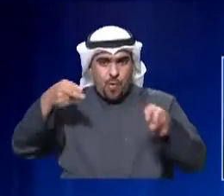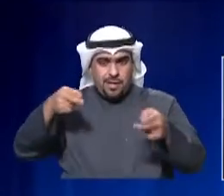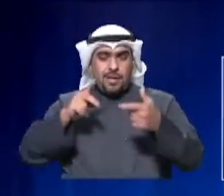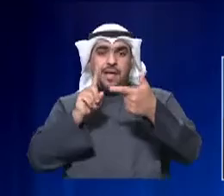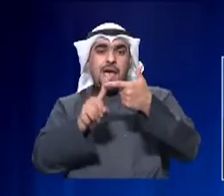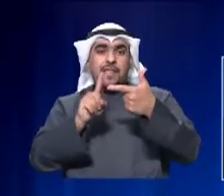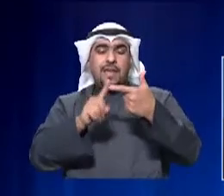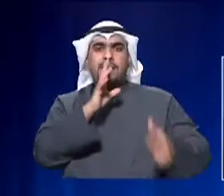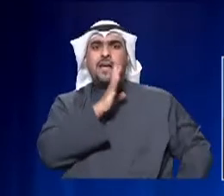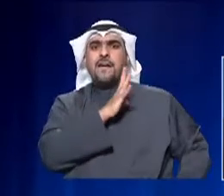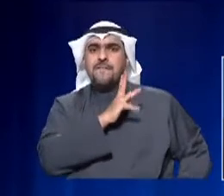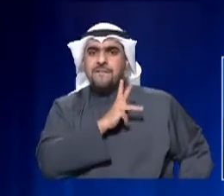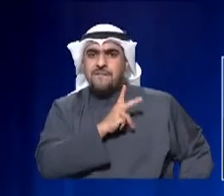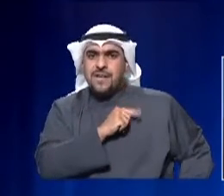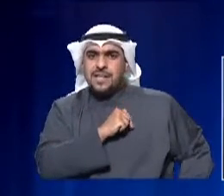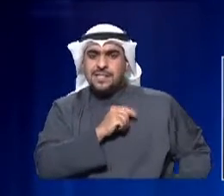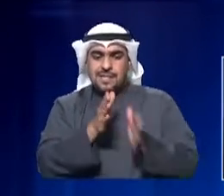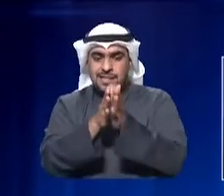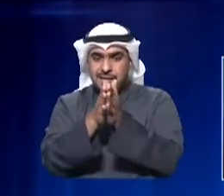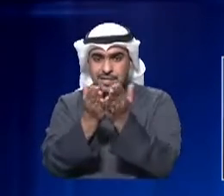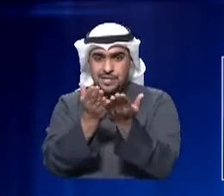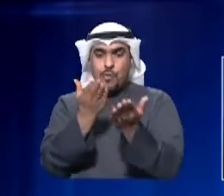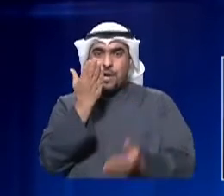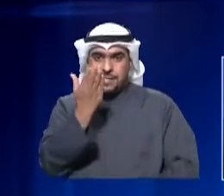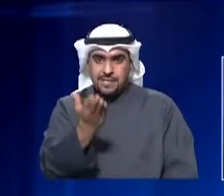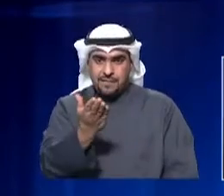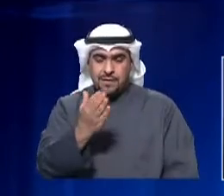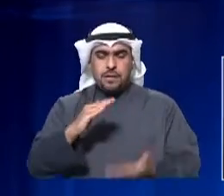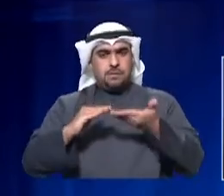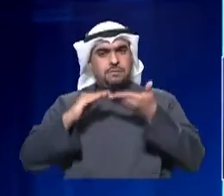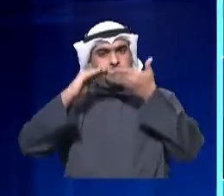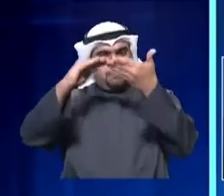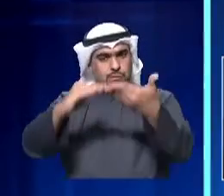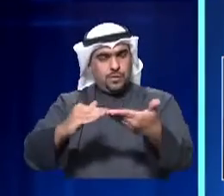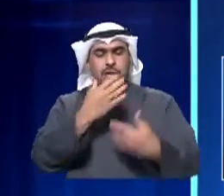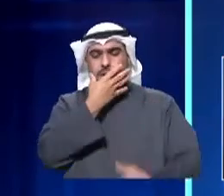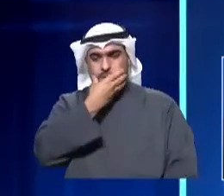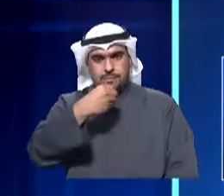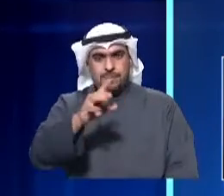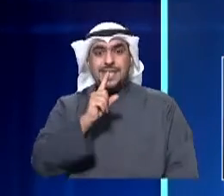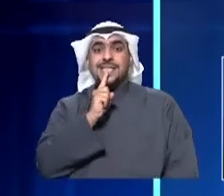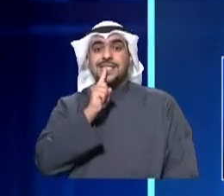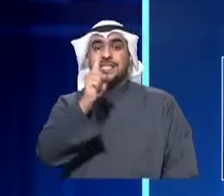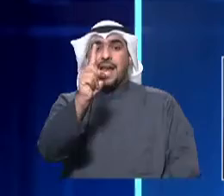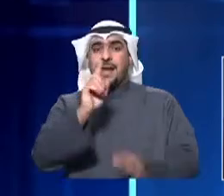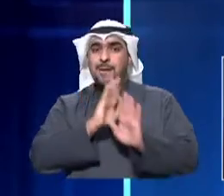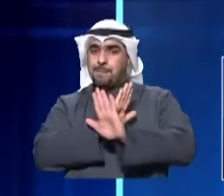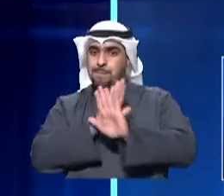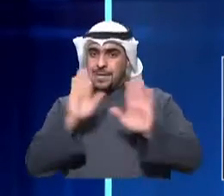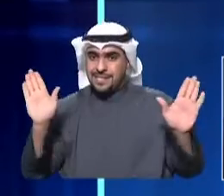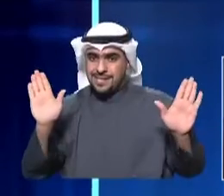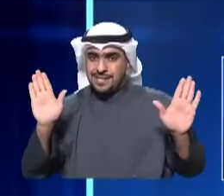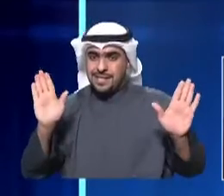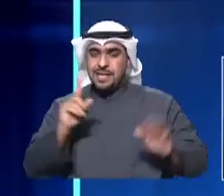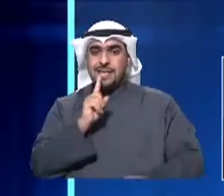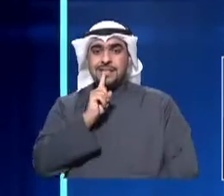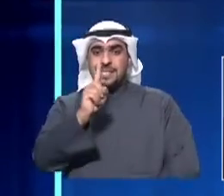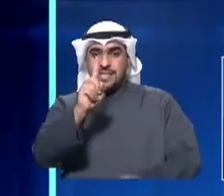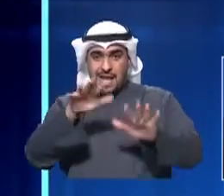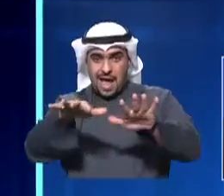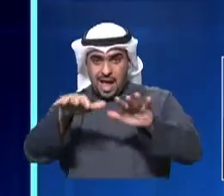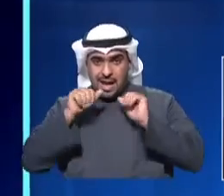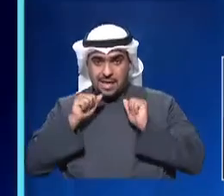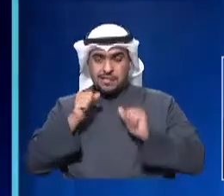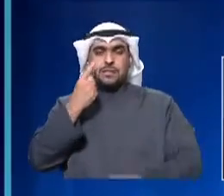الوثائق مع مراعاة الهيئة للجوانب الاجتماعية. وأفاد الجلاوي بأن القرار سيطبق لمدة عام على